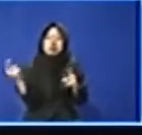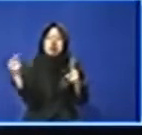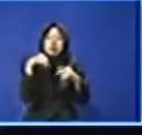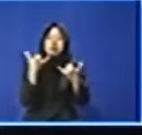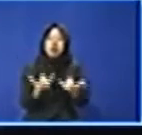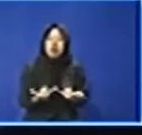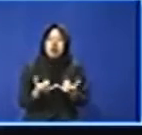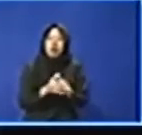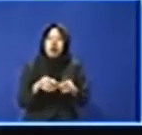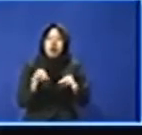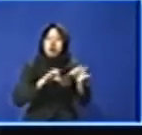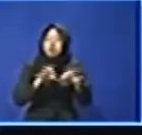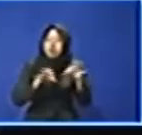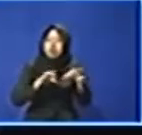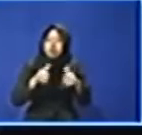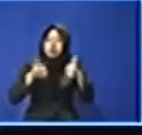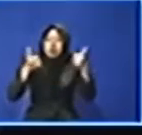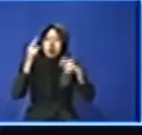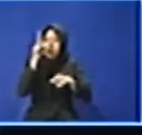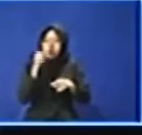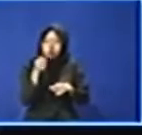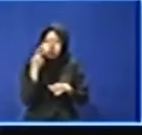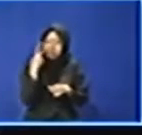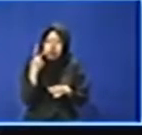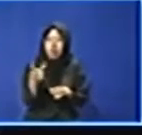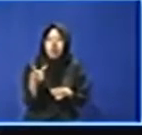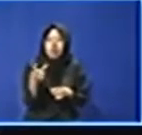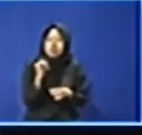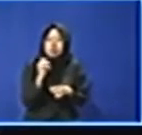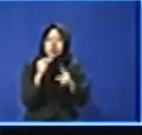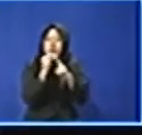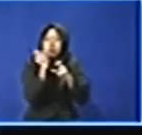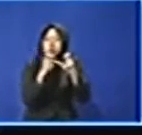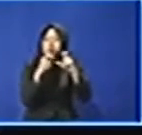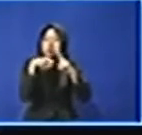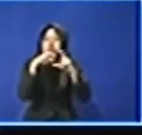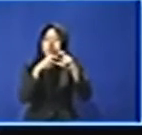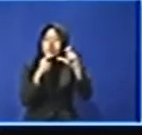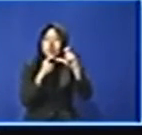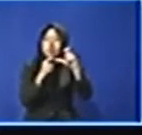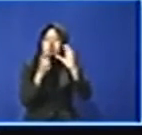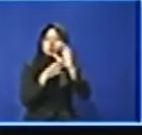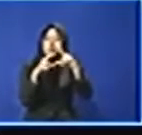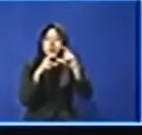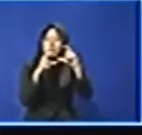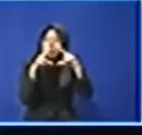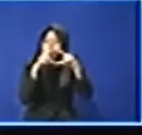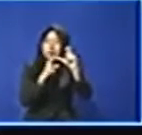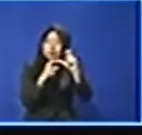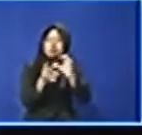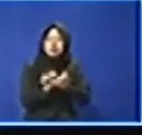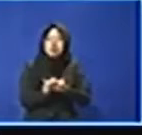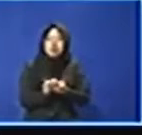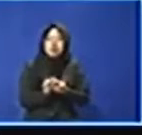Kota Blitar kita harus bernyanyi atau Suku buka Smash dan juga pukesmas Karangsari yang di